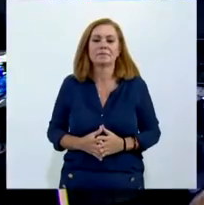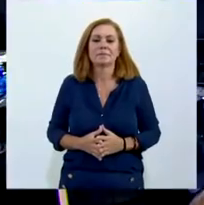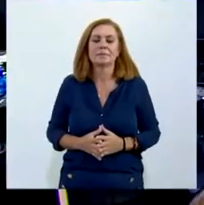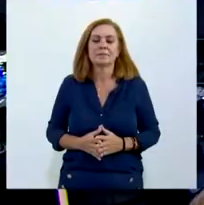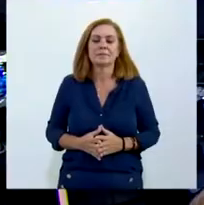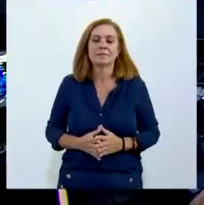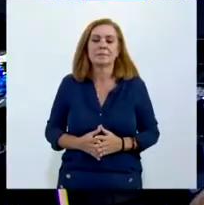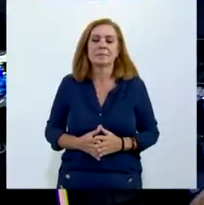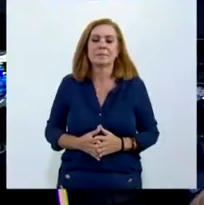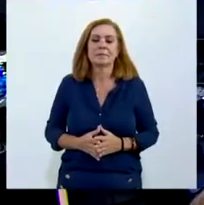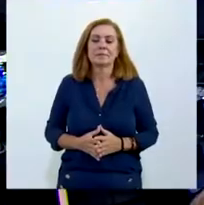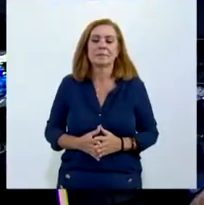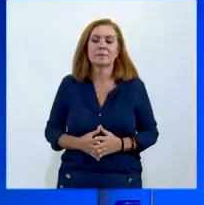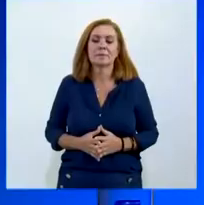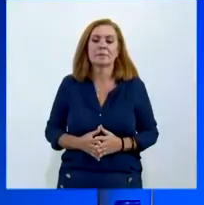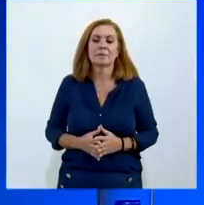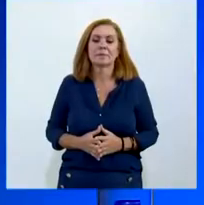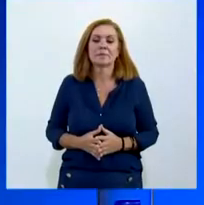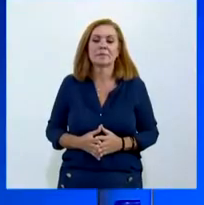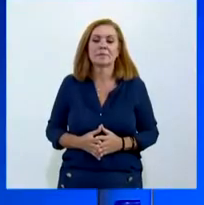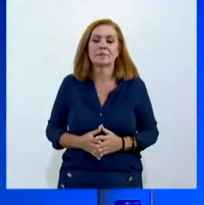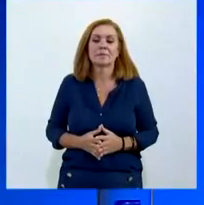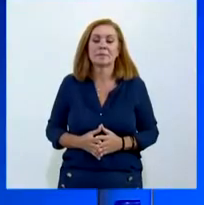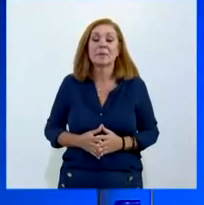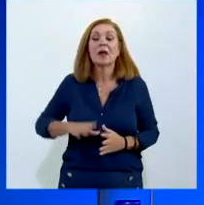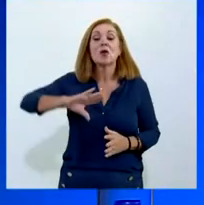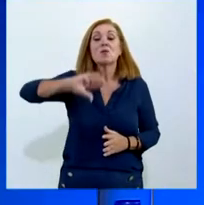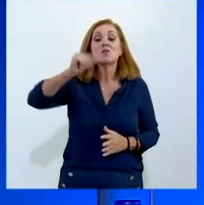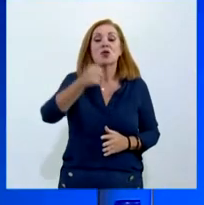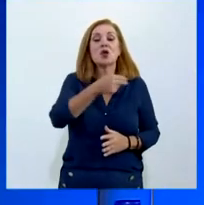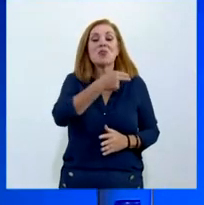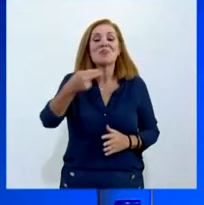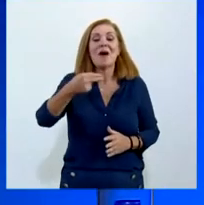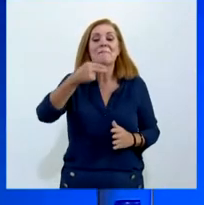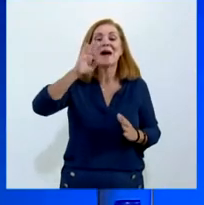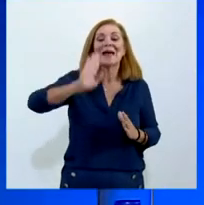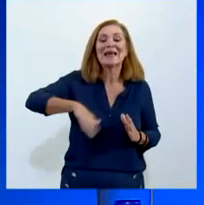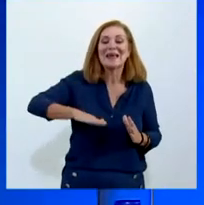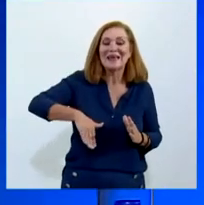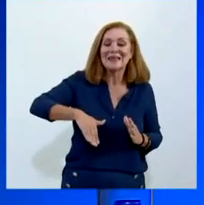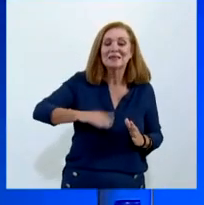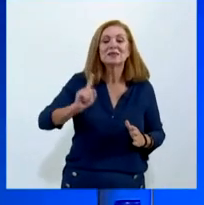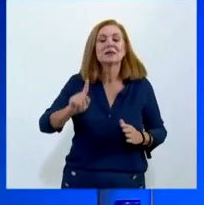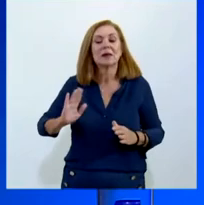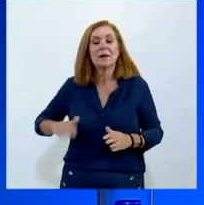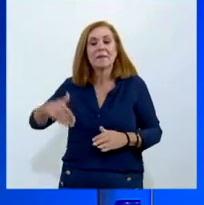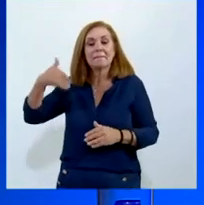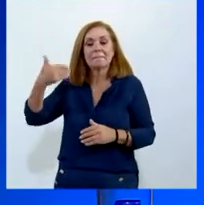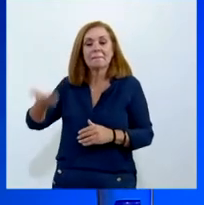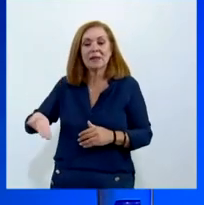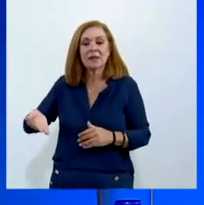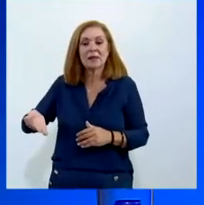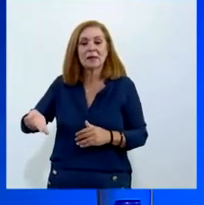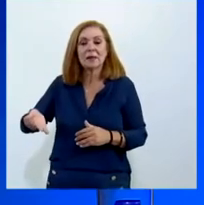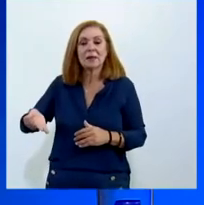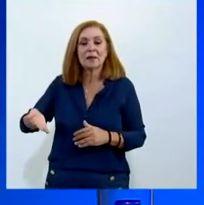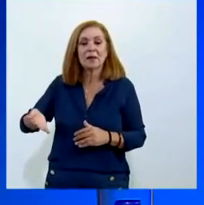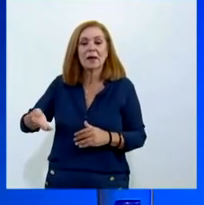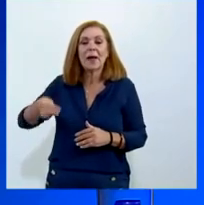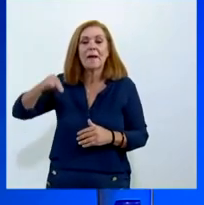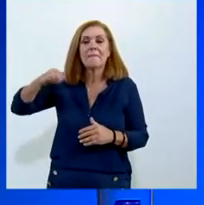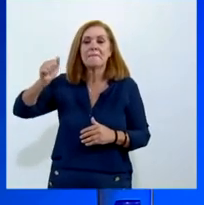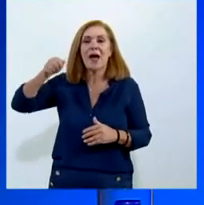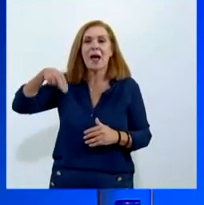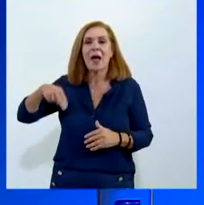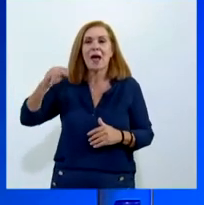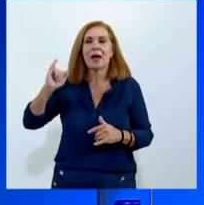Συνεχίζουμε με την Μαρία Σπυριδάκη από το πρώτο θέμα Κρήτης και να ετοιμάζεται ο Αλέξανδρος Διαμαντής από το